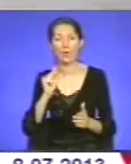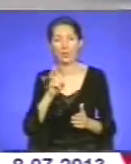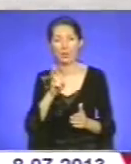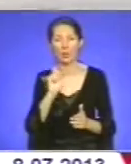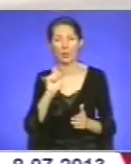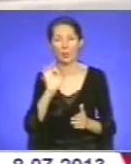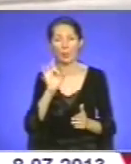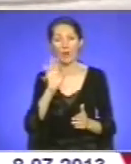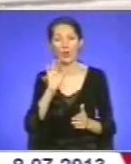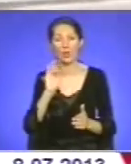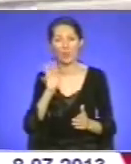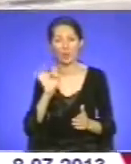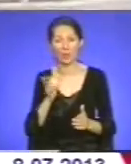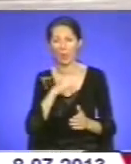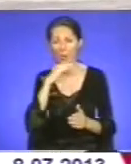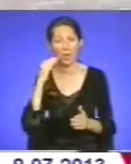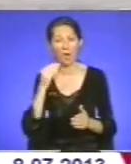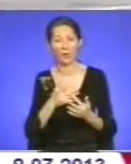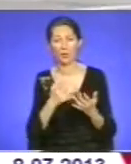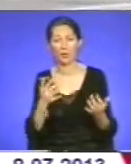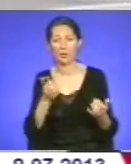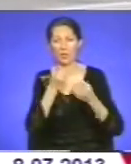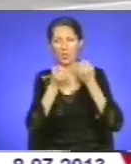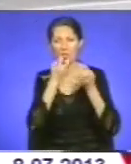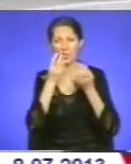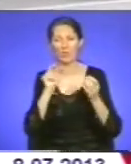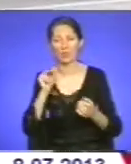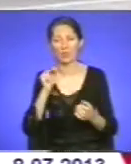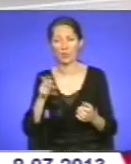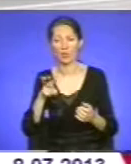То в оберіг, а в чаї? А в чаї полин, м'ятка,